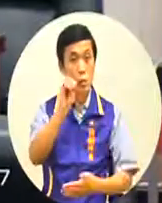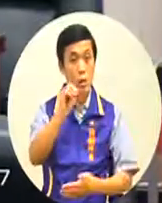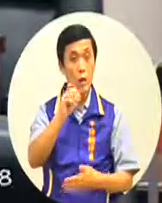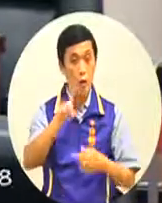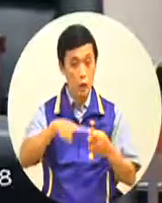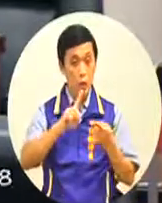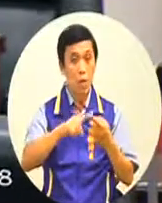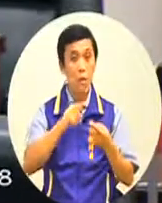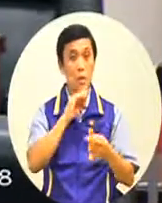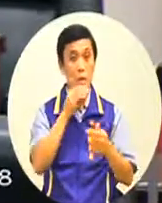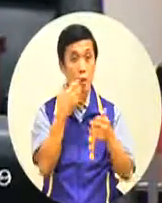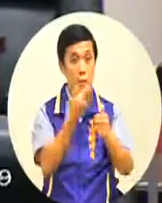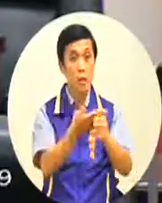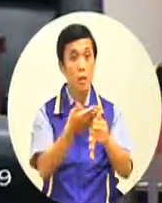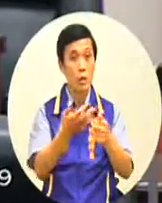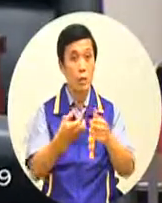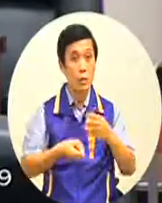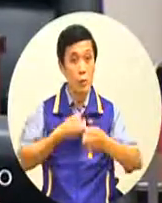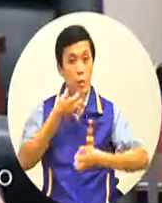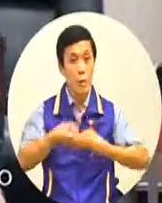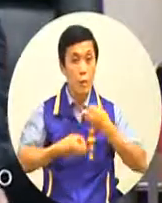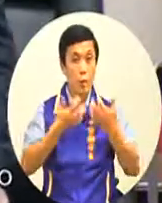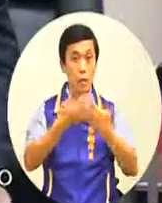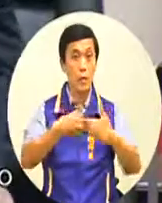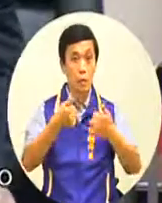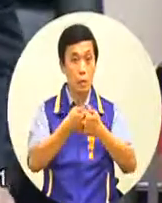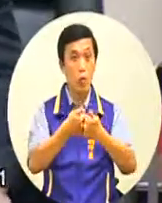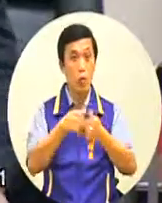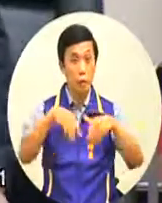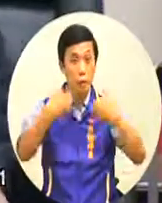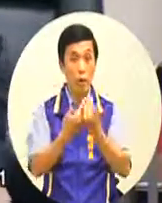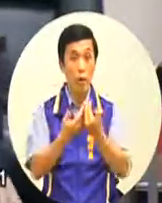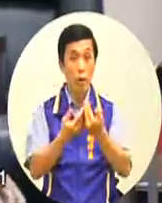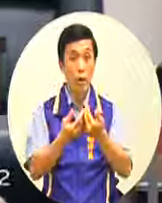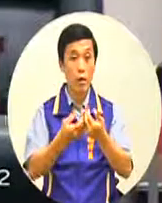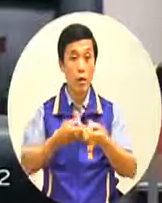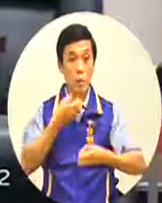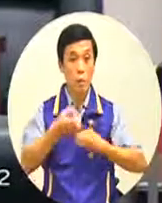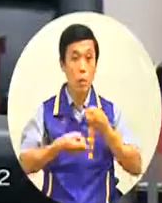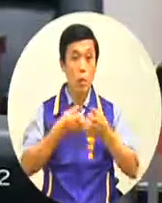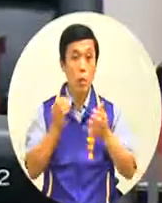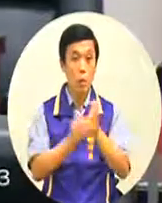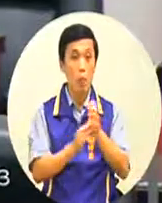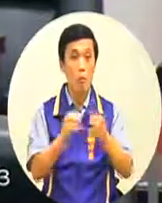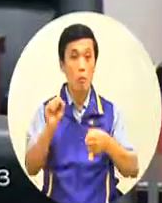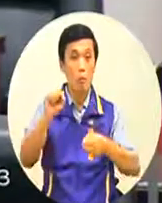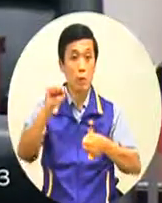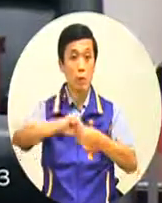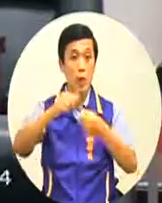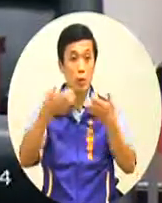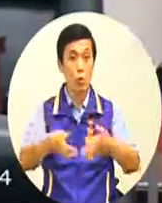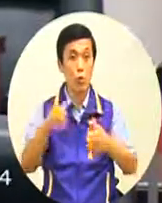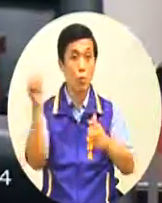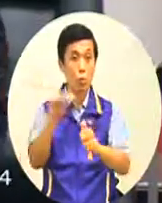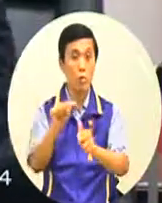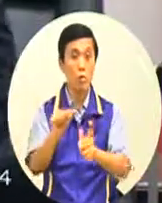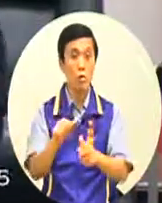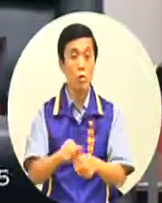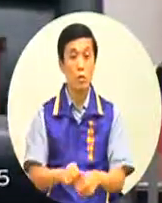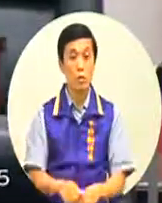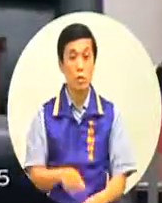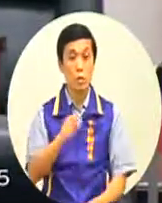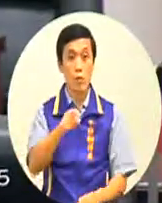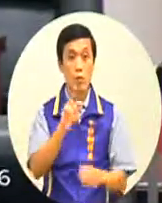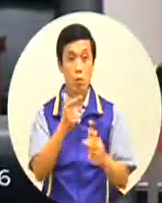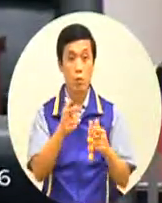了变成。打无，这唔对的嘛。所以吼、哦，人讲吼、哦，伊也唔是累犯啦，